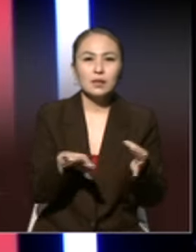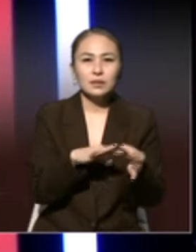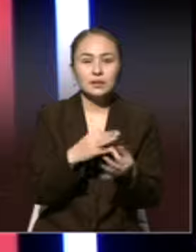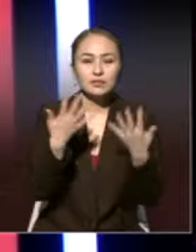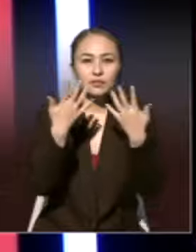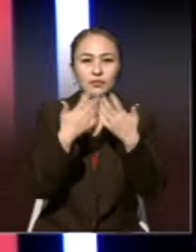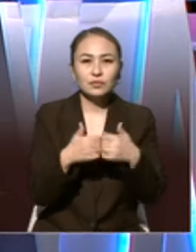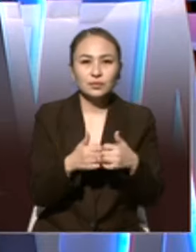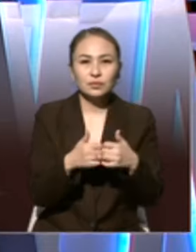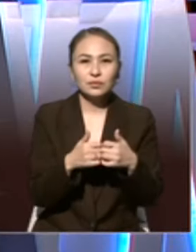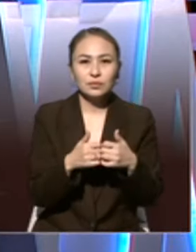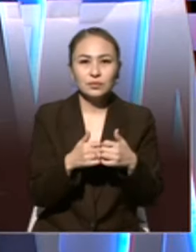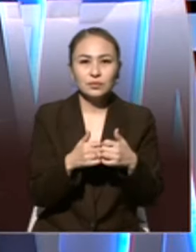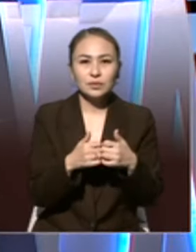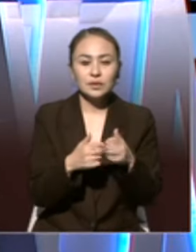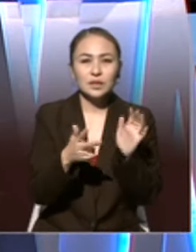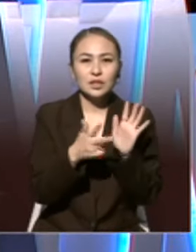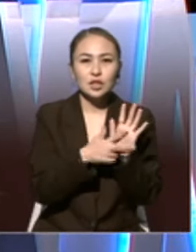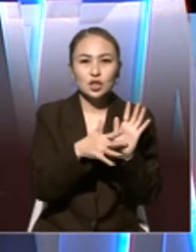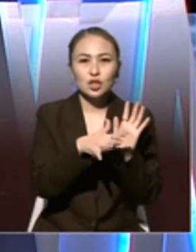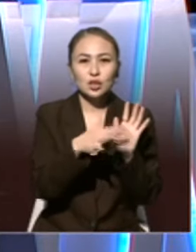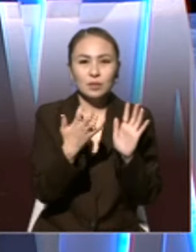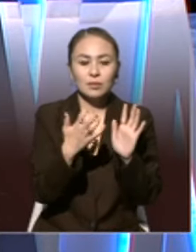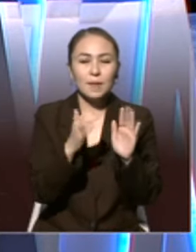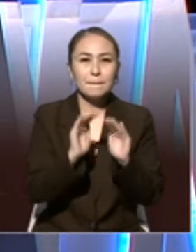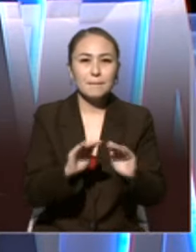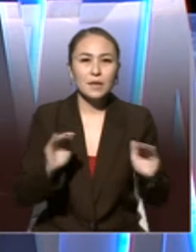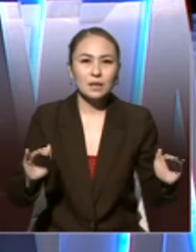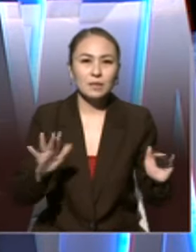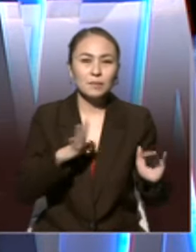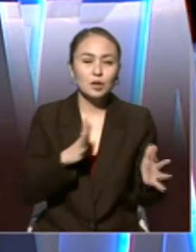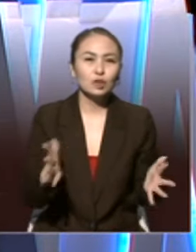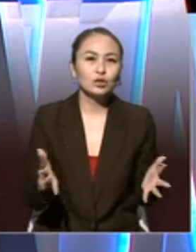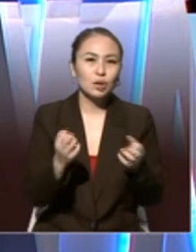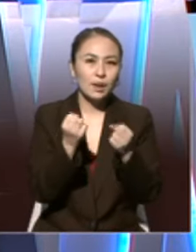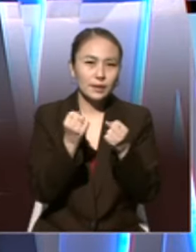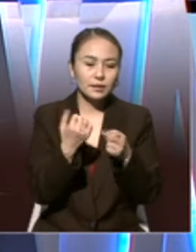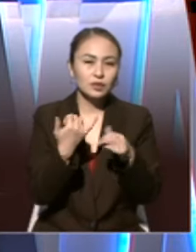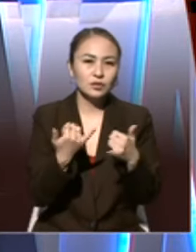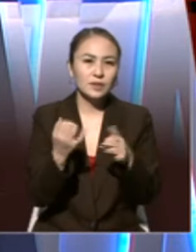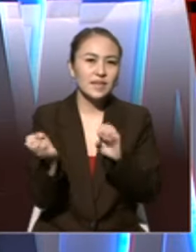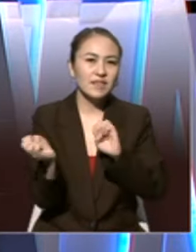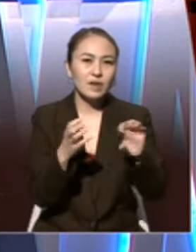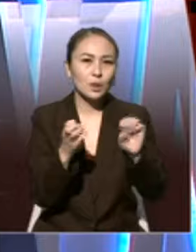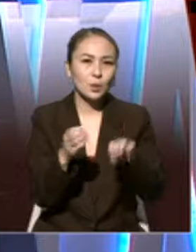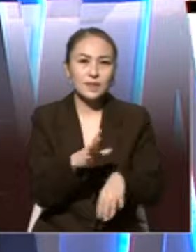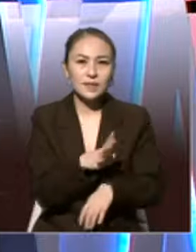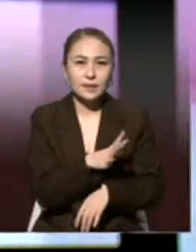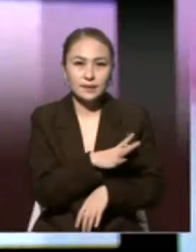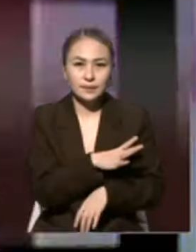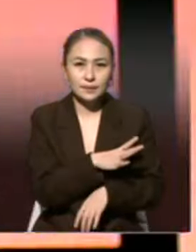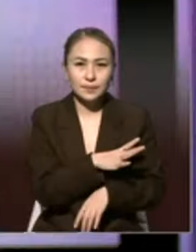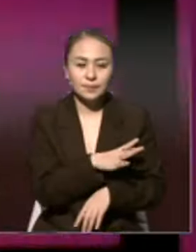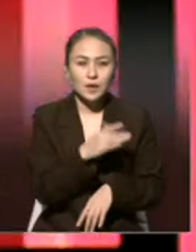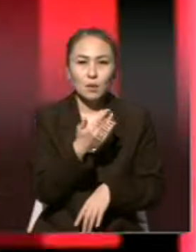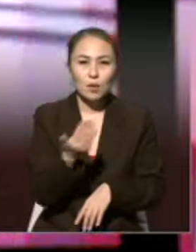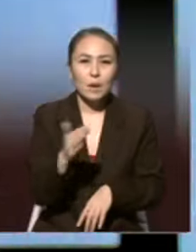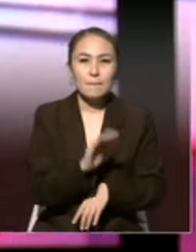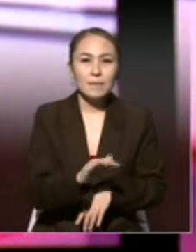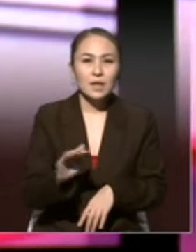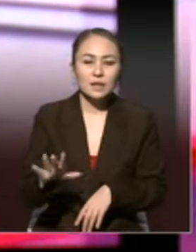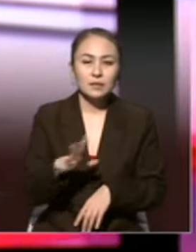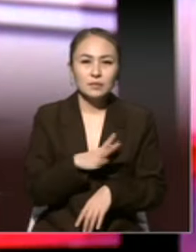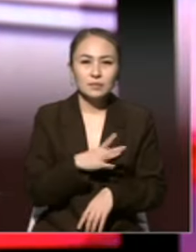айтқанда 8 мыңнан артық, 8,5 мыңнан артық балалар бізде құтқарылды және эвакуацияланды. Бұл балалардың ішінде